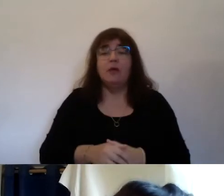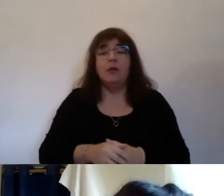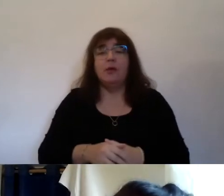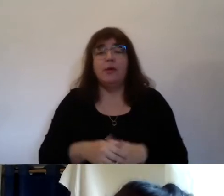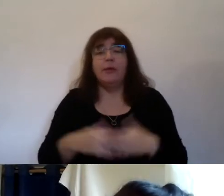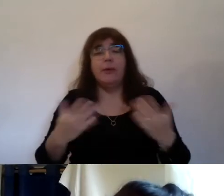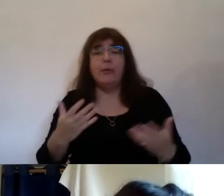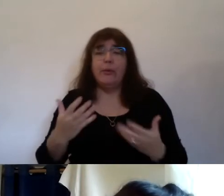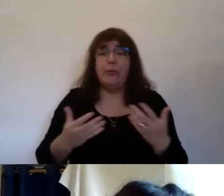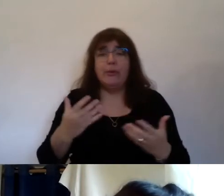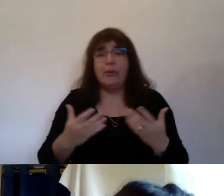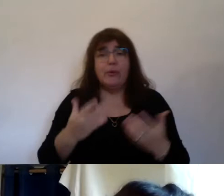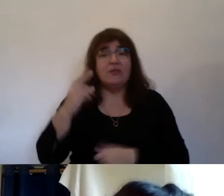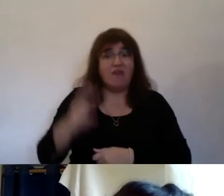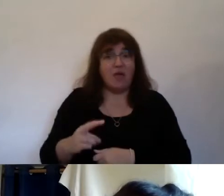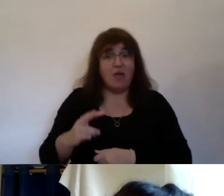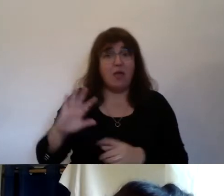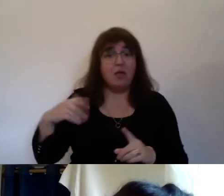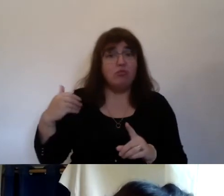Et c'est vrai que depuis